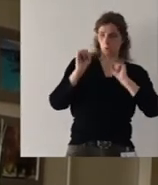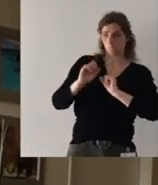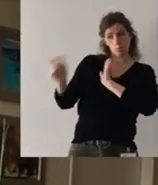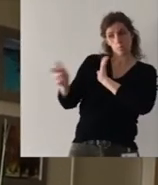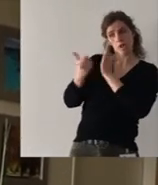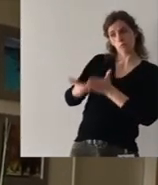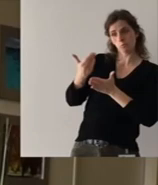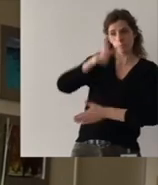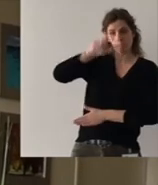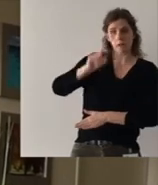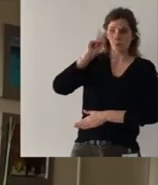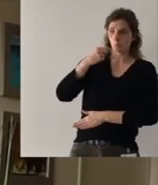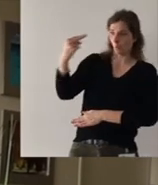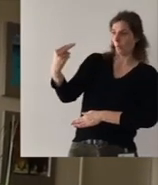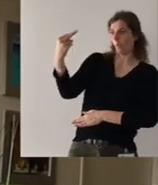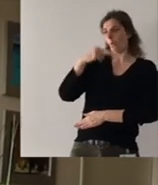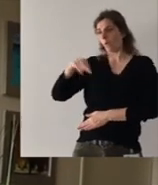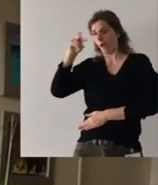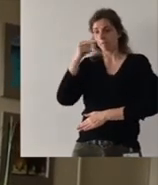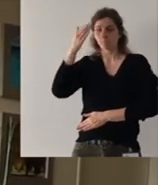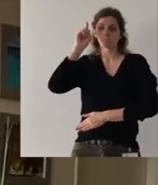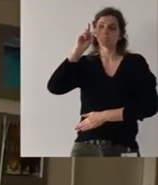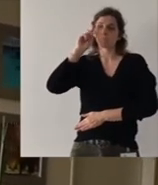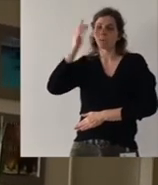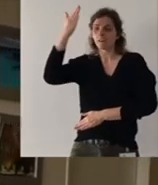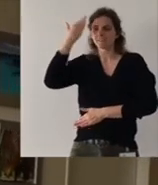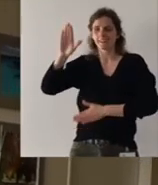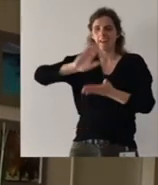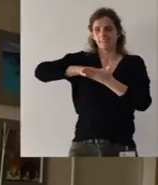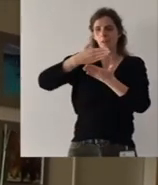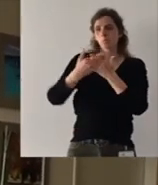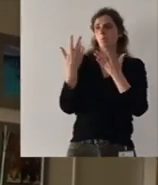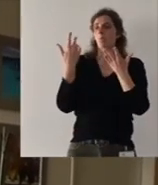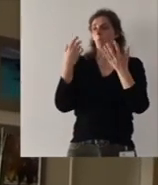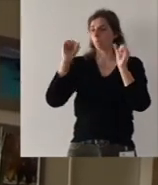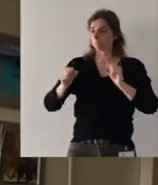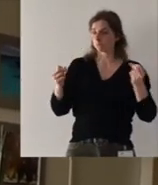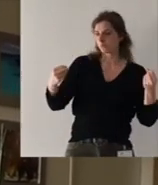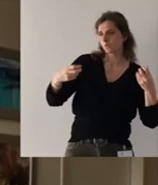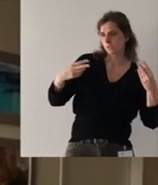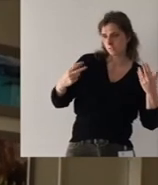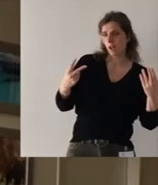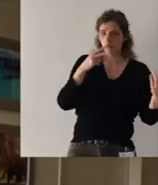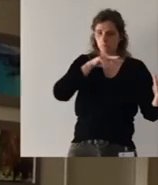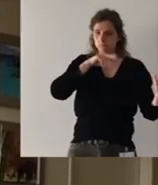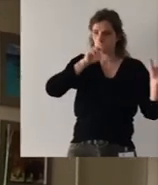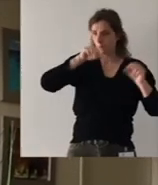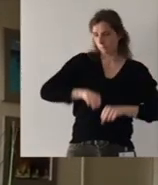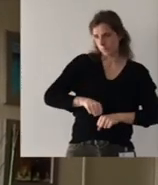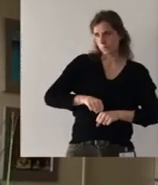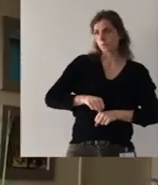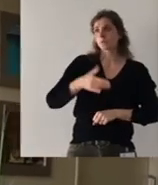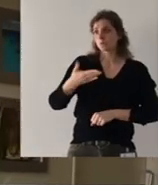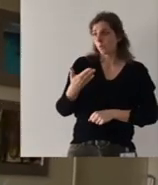une personne sourde qui nous regarde, hein, puisque vous savez que grâce à la traduction, aujourd'hui, on nous voit en